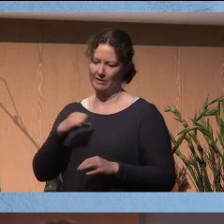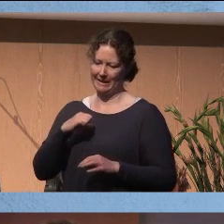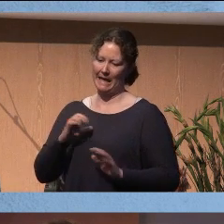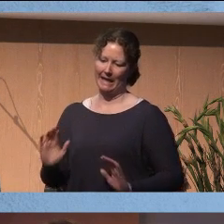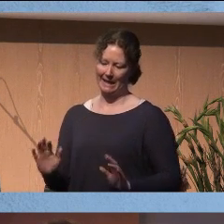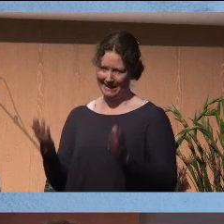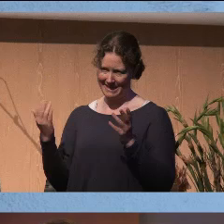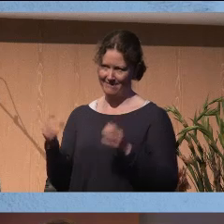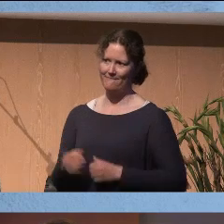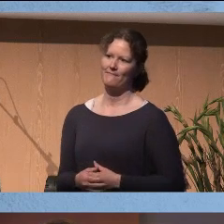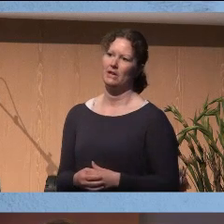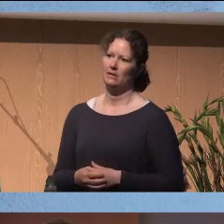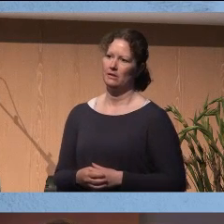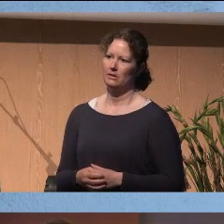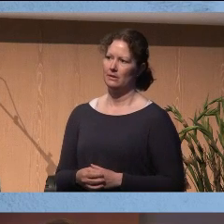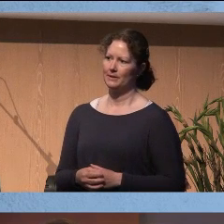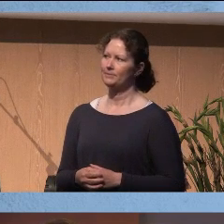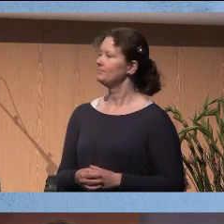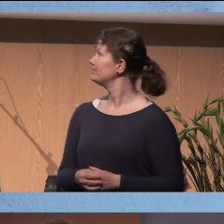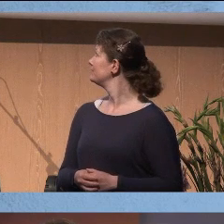liv.